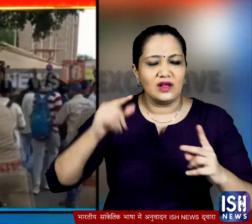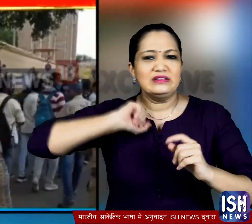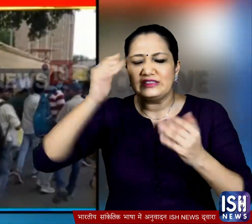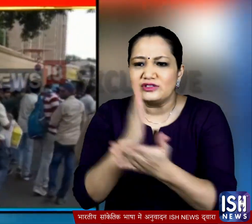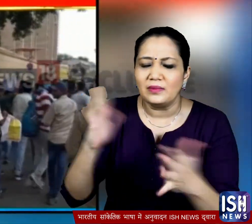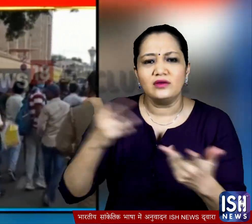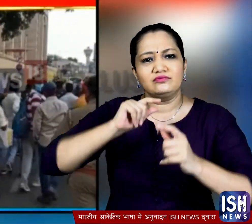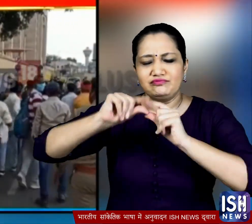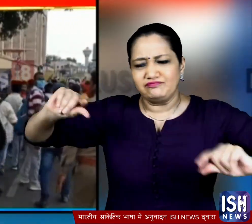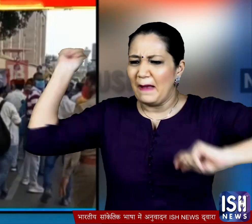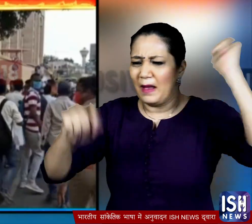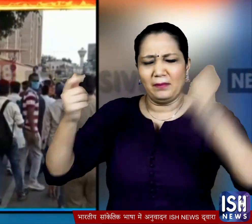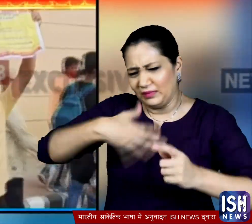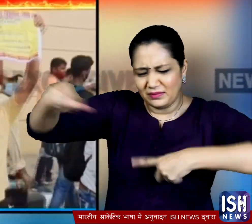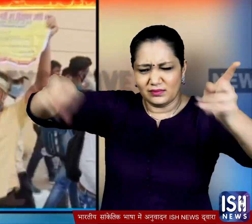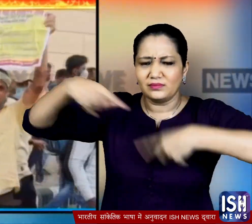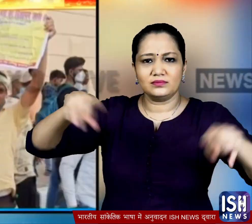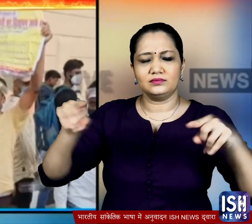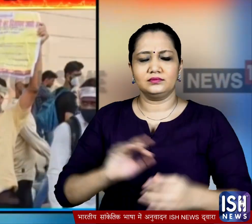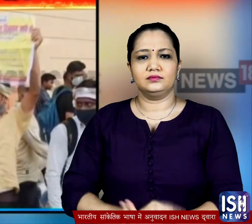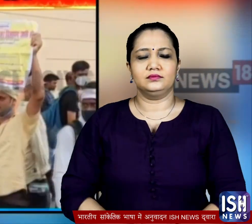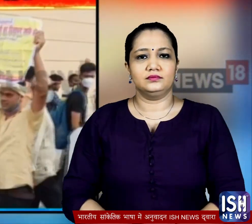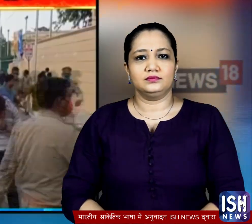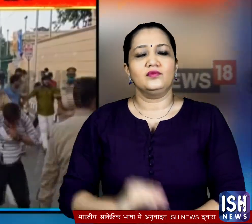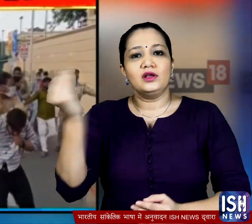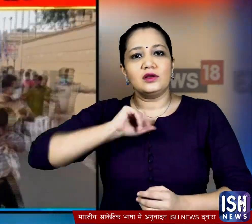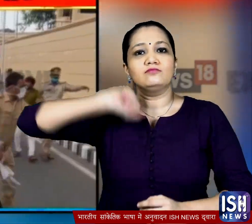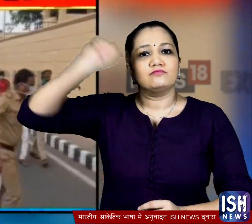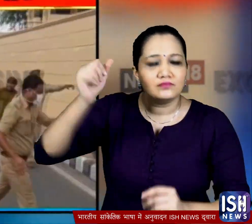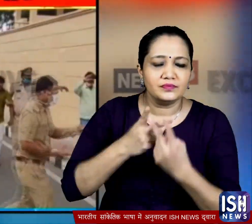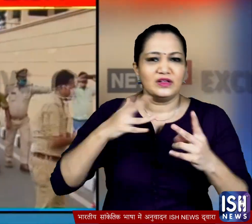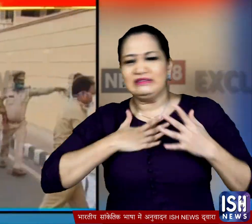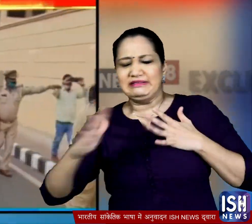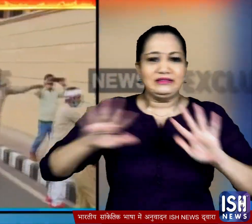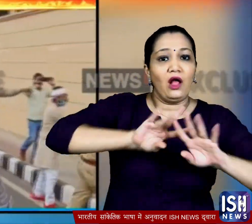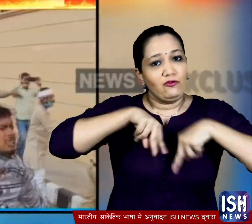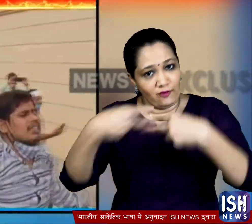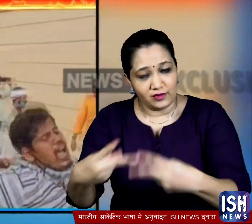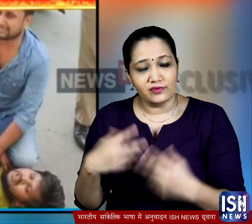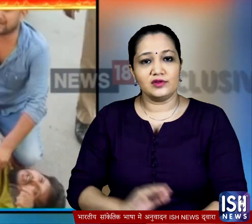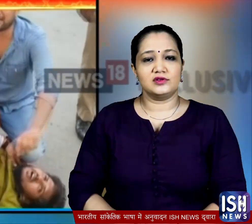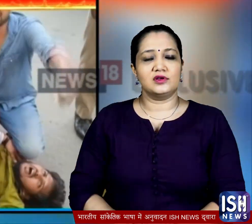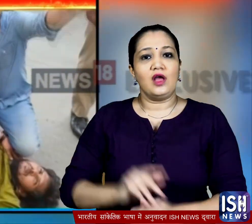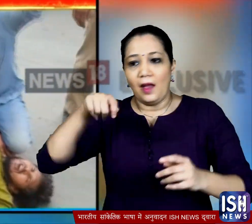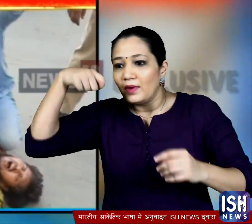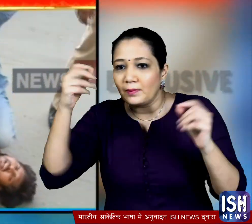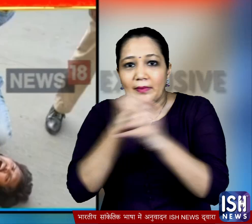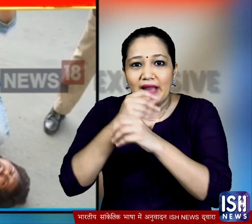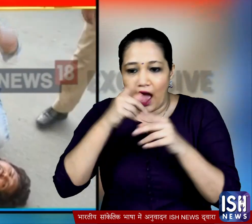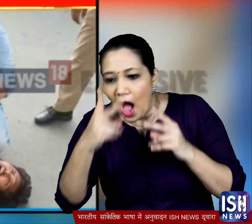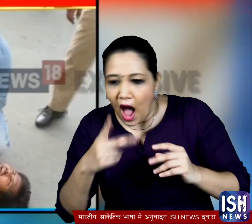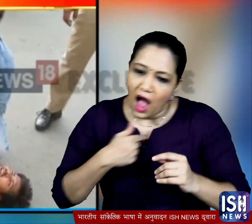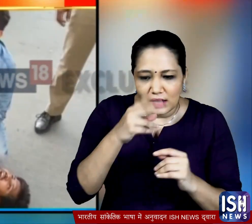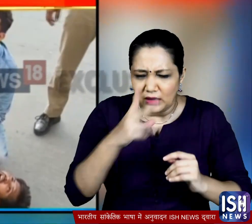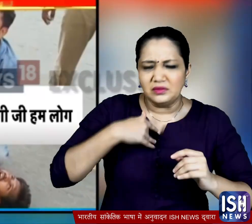प्रदर्शन को खत्म करने के लिए उन्हें वहां से खदेड़ दिया। कुछ प्रदर्शनकारी इस धक्का मुक्की में नीचे भी गिर गए, जिनका मीडिया को